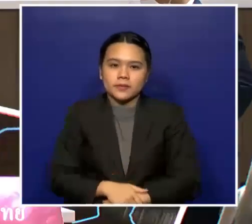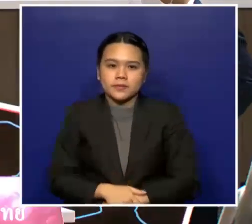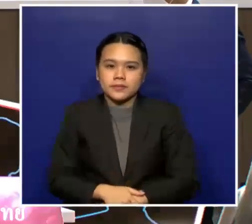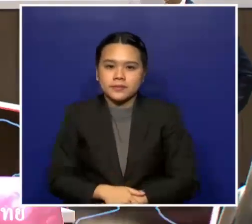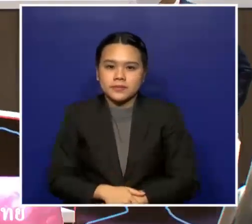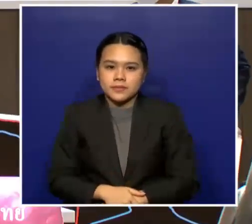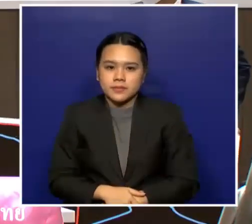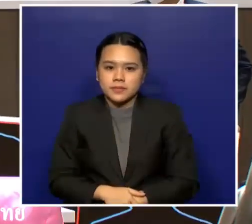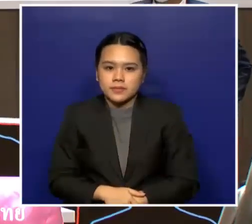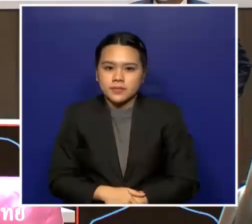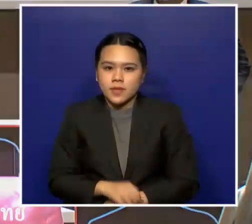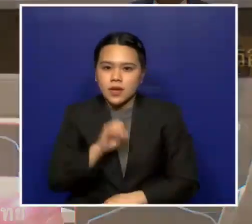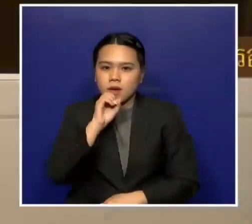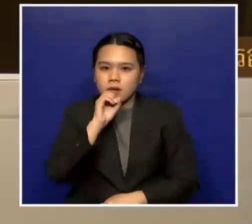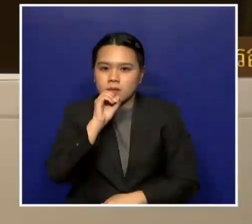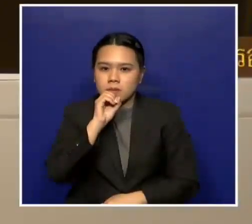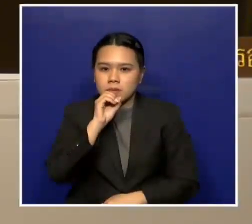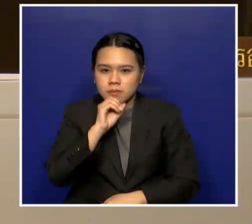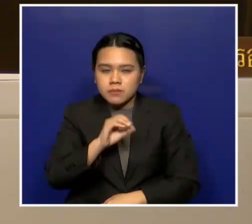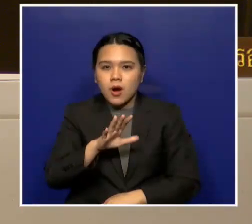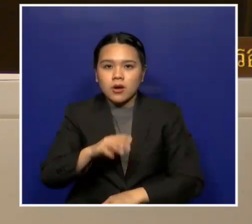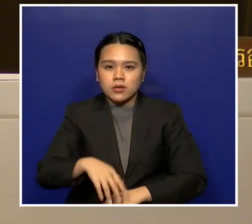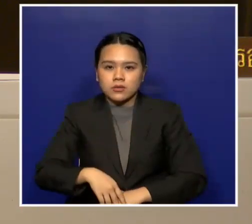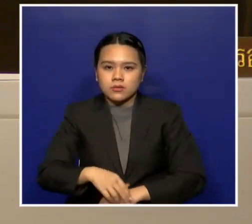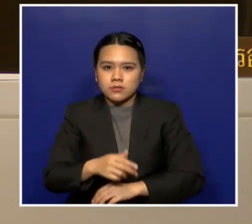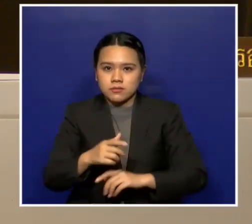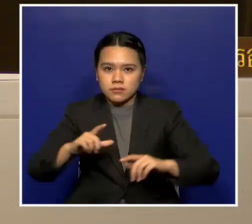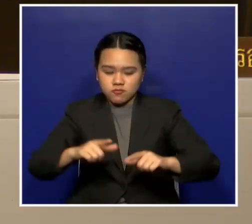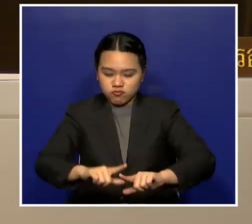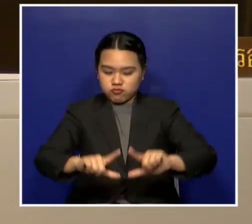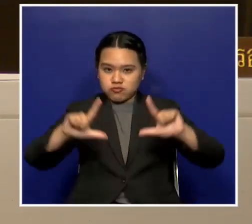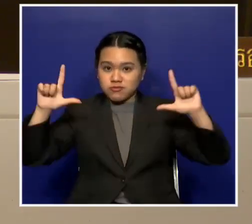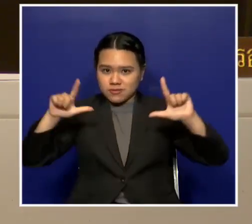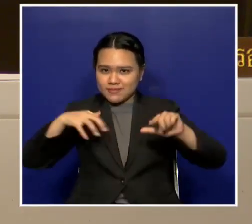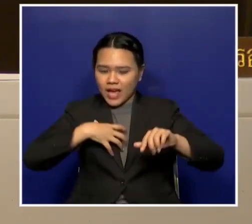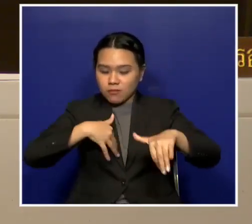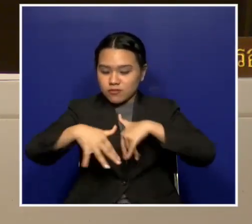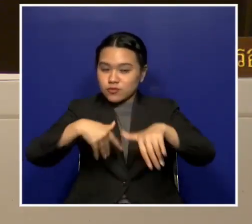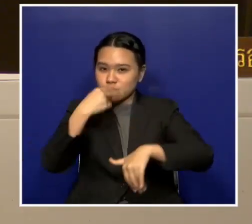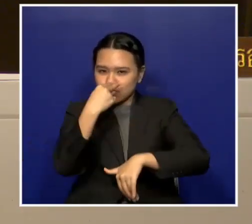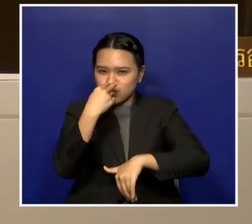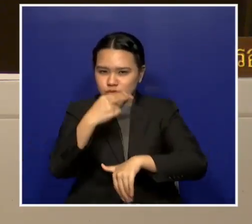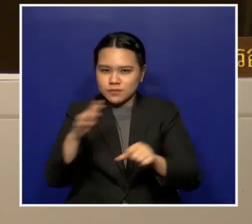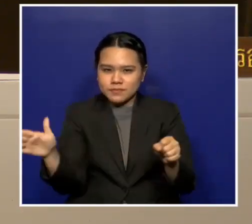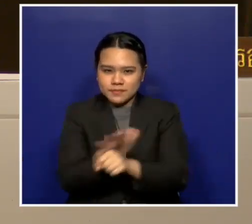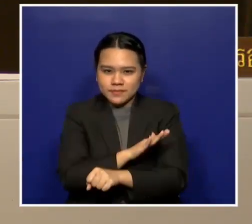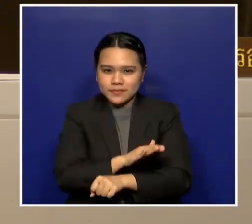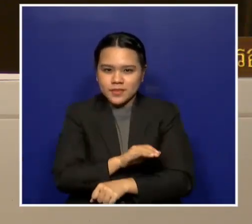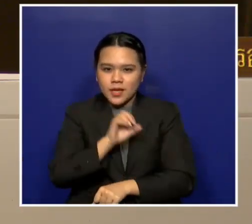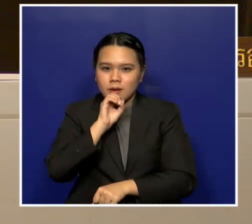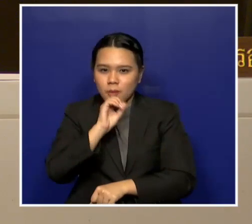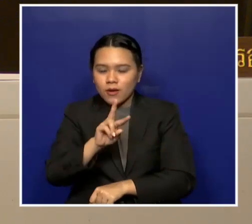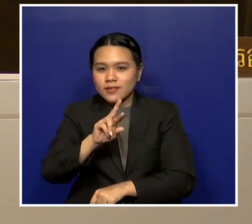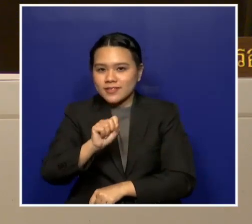เอาชาวบ้านได้ดูนานๆหน่อยเขาประท้วงกล้องซูมเลย ท่านประธานท่านสลันวุฒิรอสักครู่น